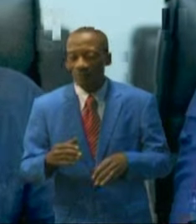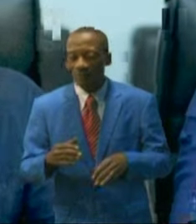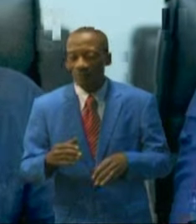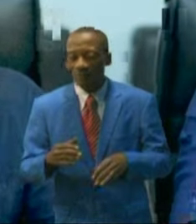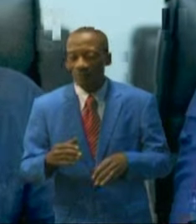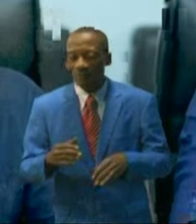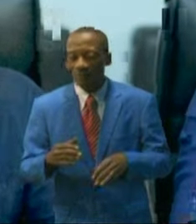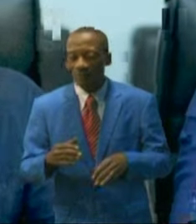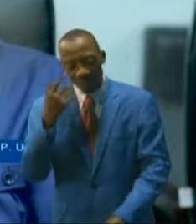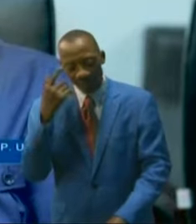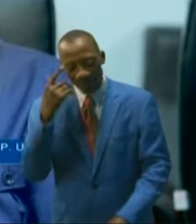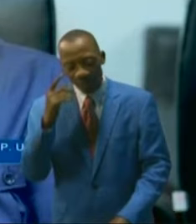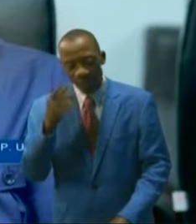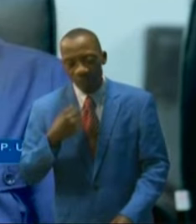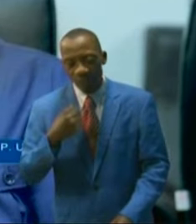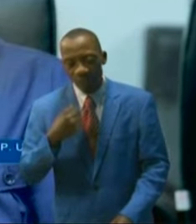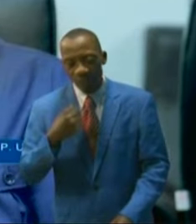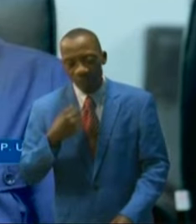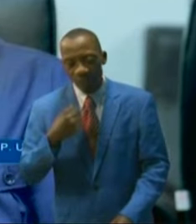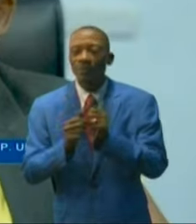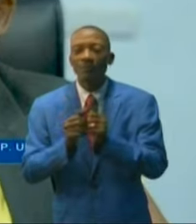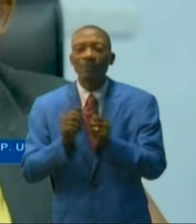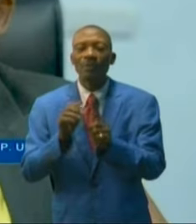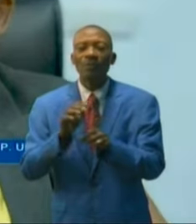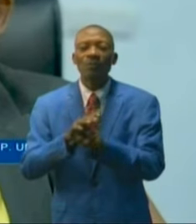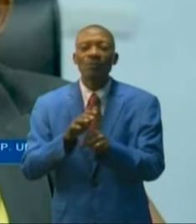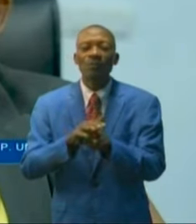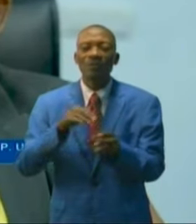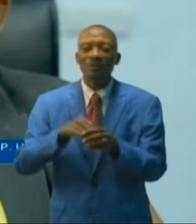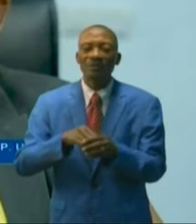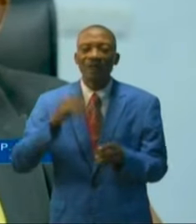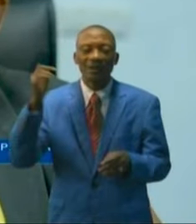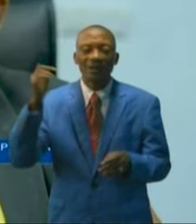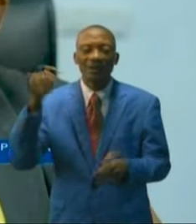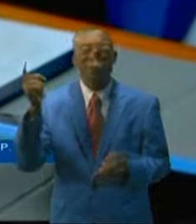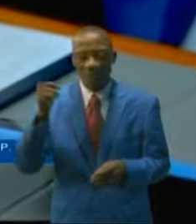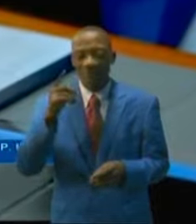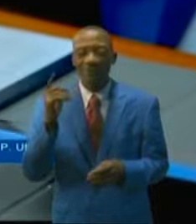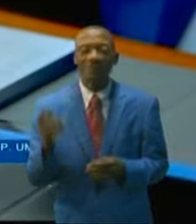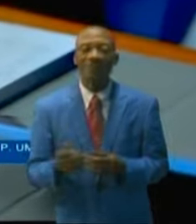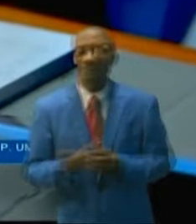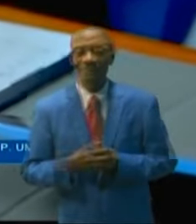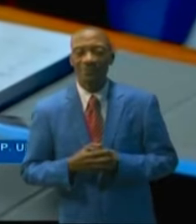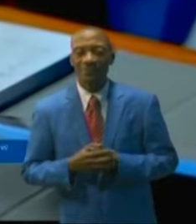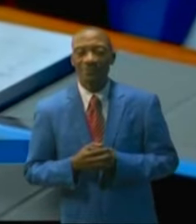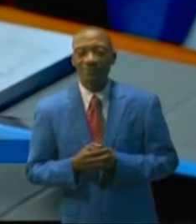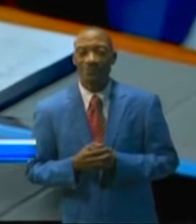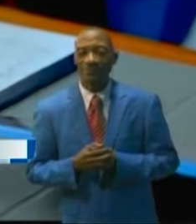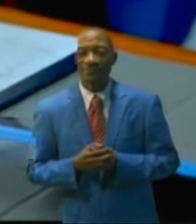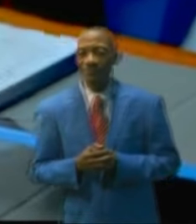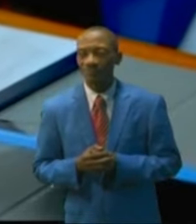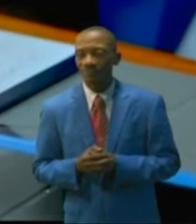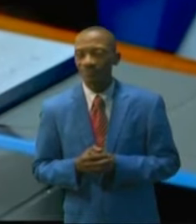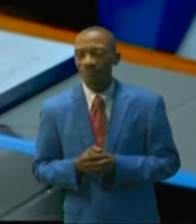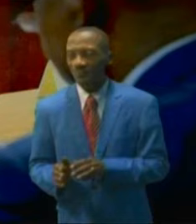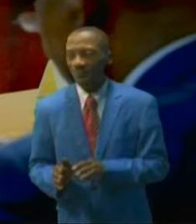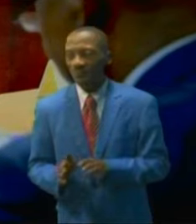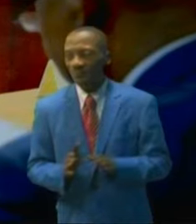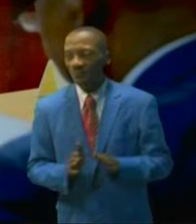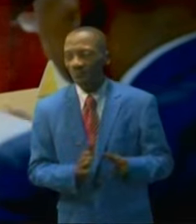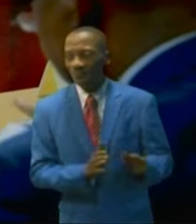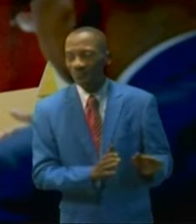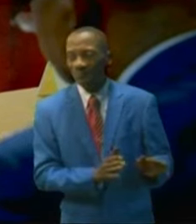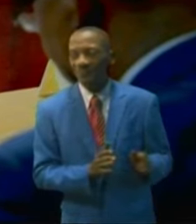de l'internet vaincue d'autres cieux grâce à la vaccination rend aussi sa ferme